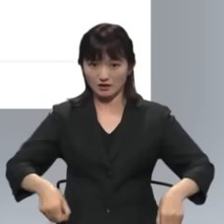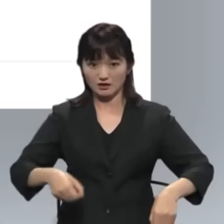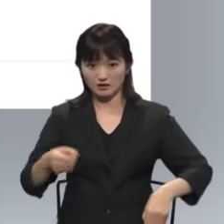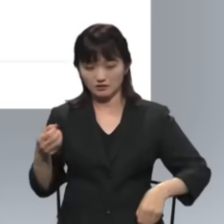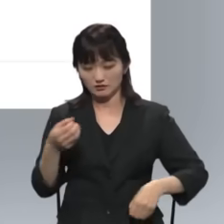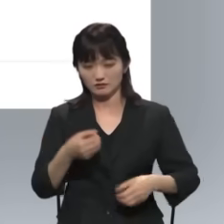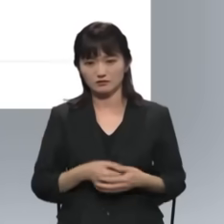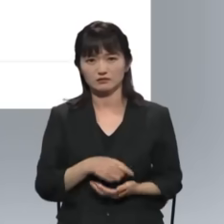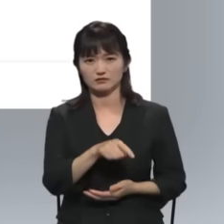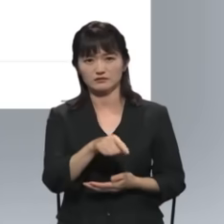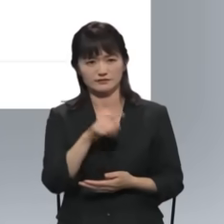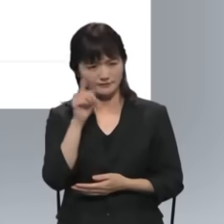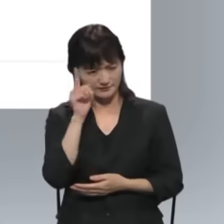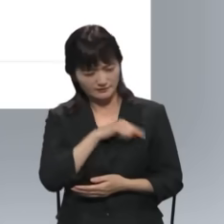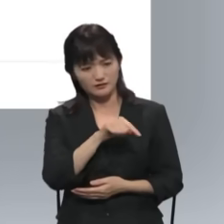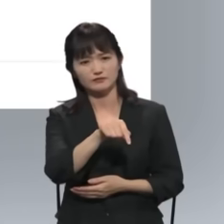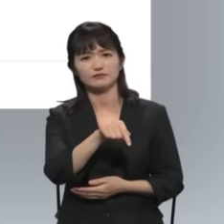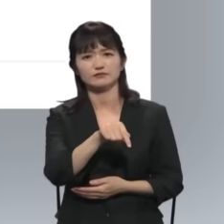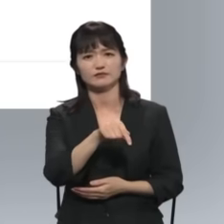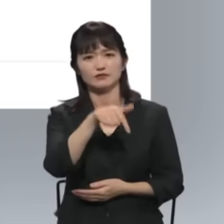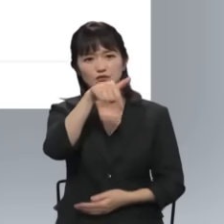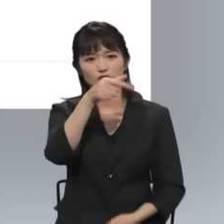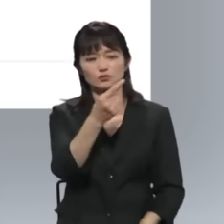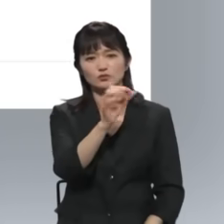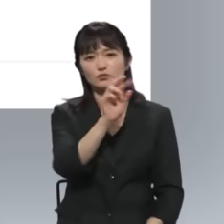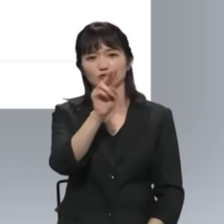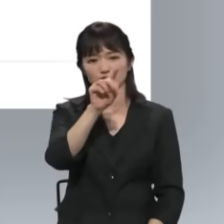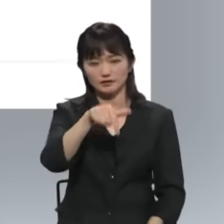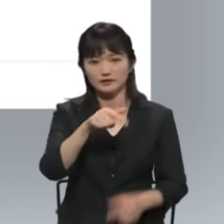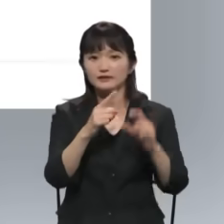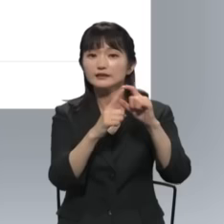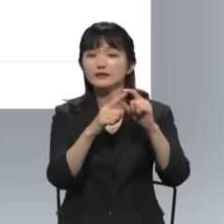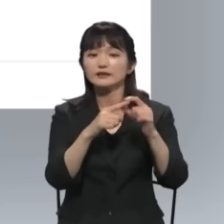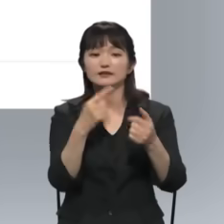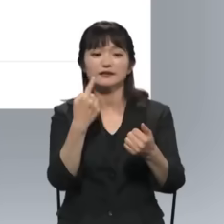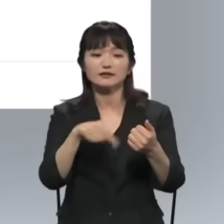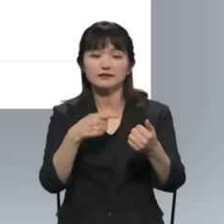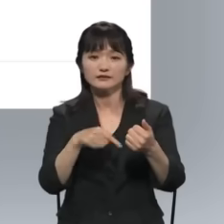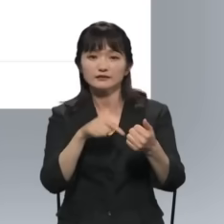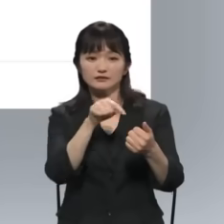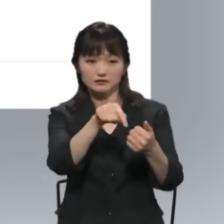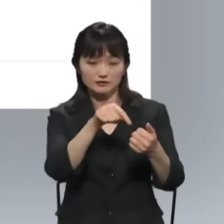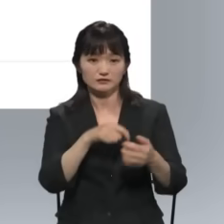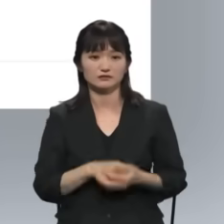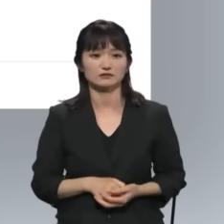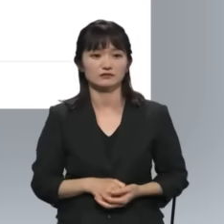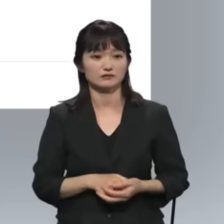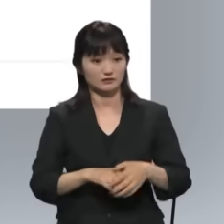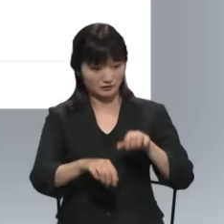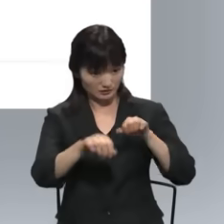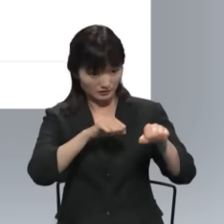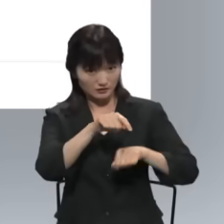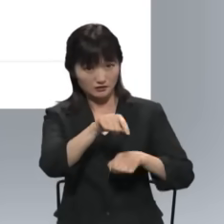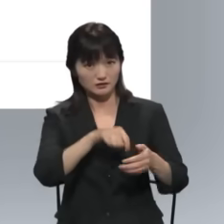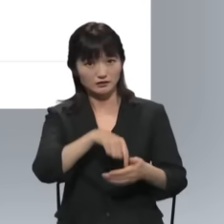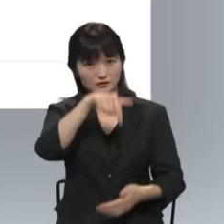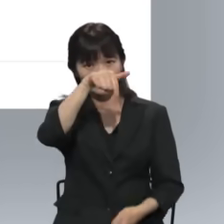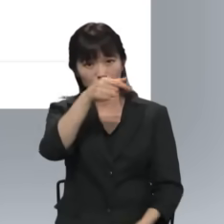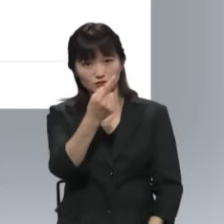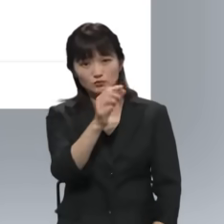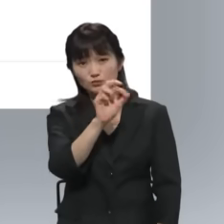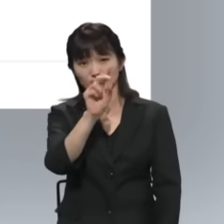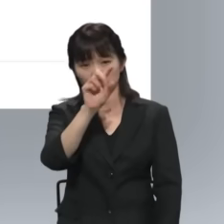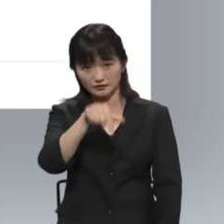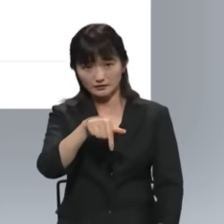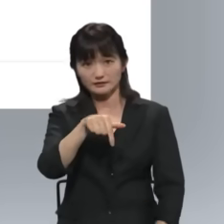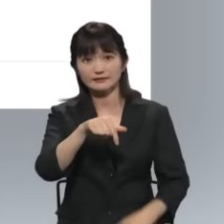것들을 고약하다라는 단어를 이제 가르치는 와중에 아이한테 너가 그렇게 했던 행동은 이제 고약한